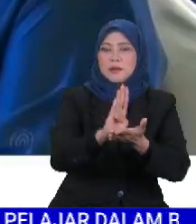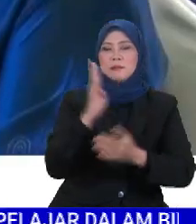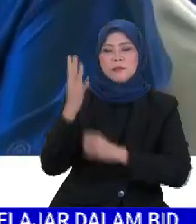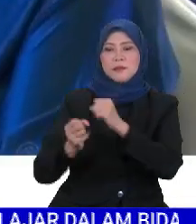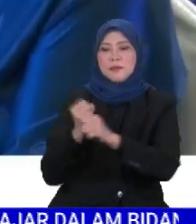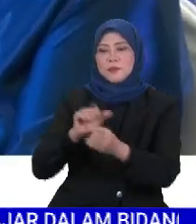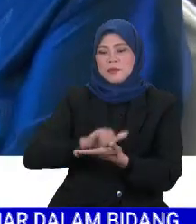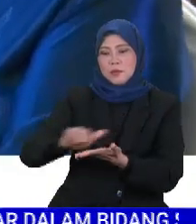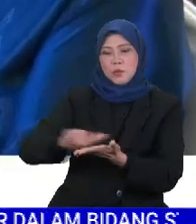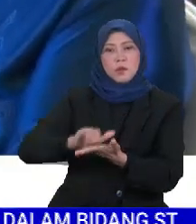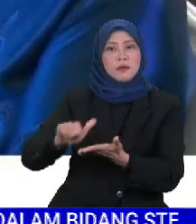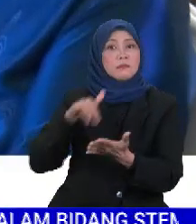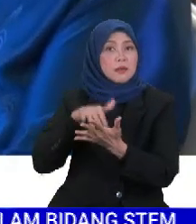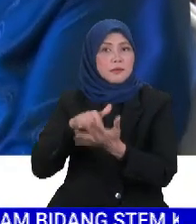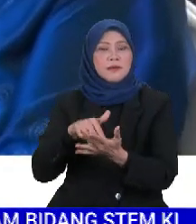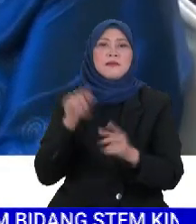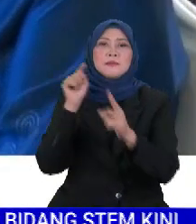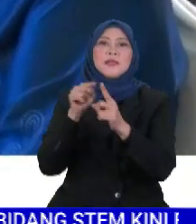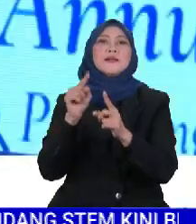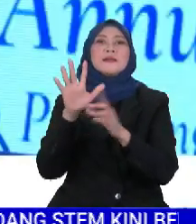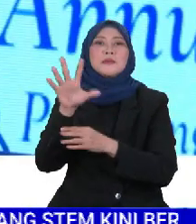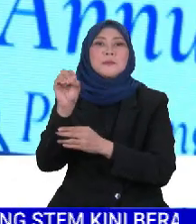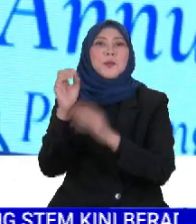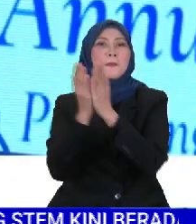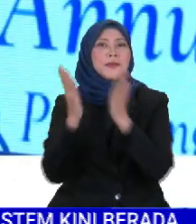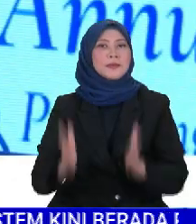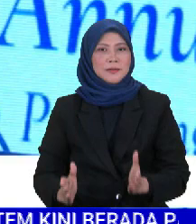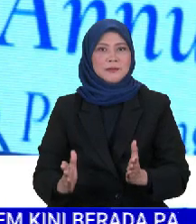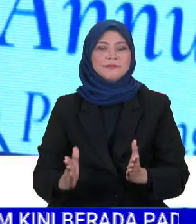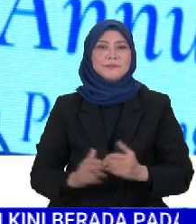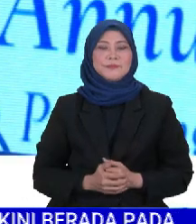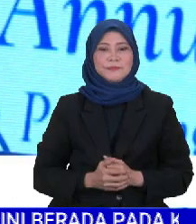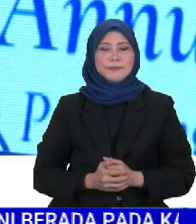tahun yuran pengajian kepada 50 pelajar.